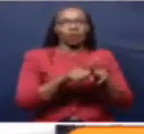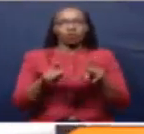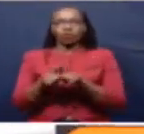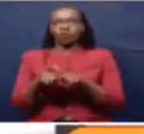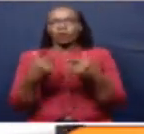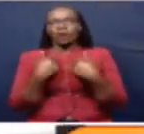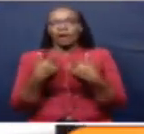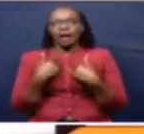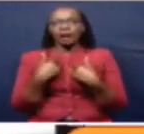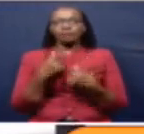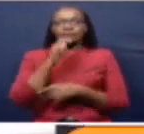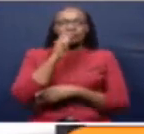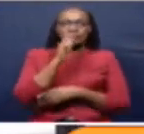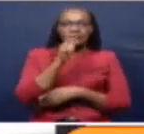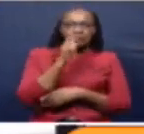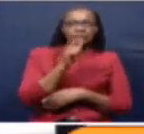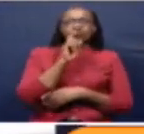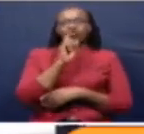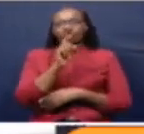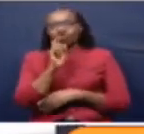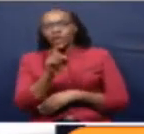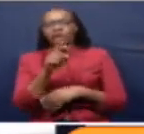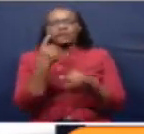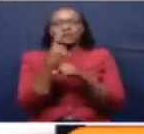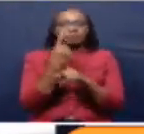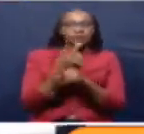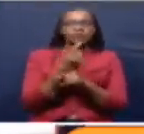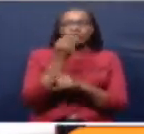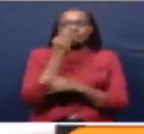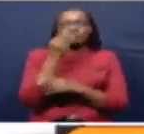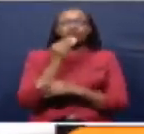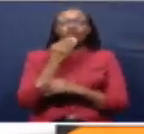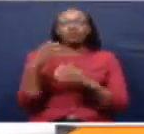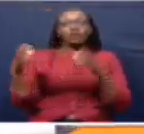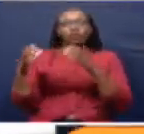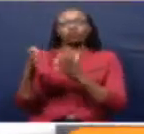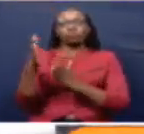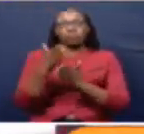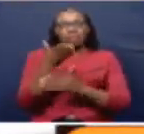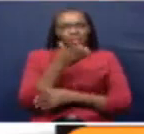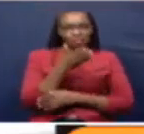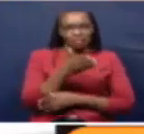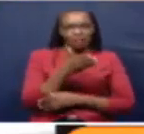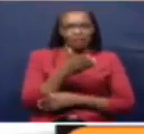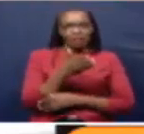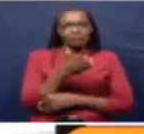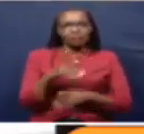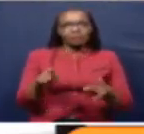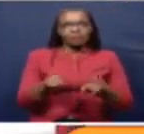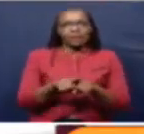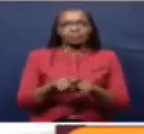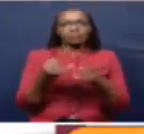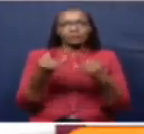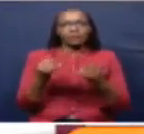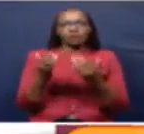chisaka, ingoho na samaki viliandaliwa kwa ustadi. Mashabiki wa Mulembe walikisifu kituo hicho kwa kuwasaidia kuhifadhi utamaduni wao